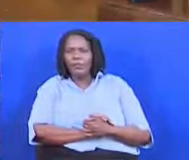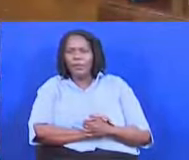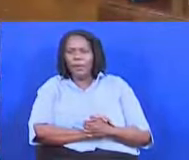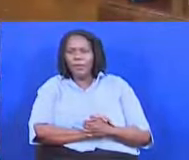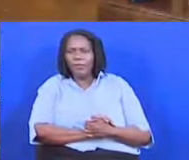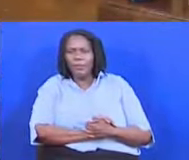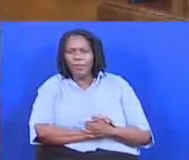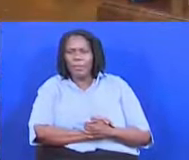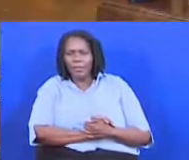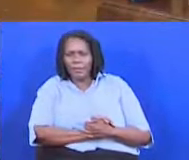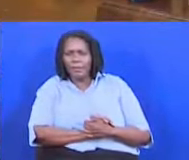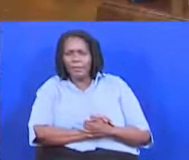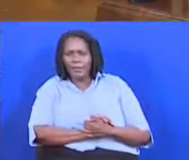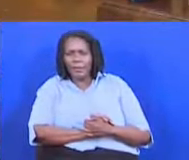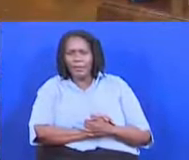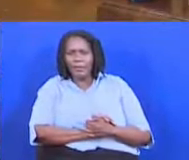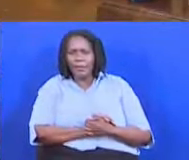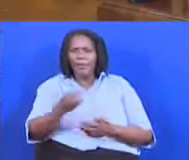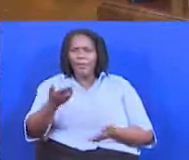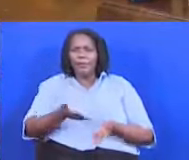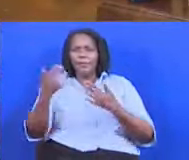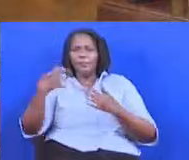Mheshimiwa Naibu Waziri, majibu.